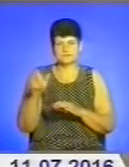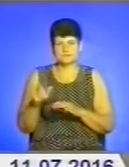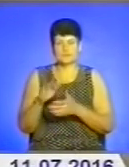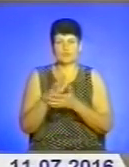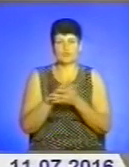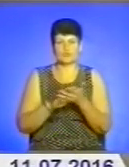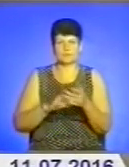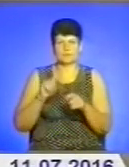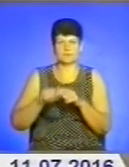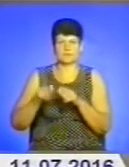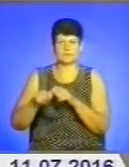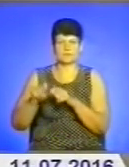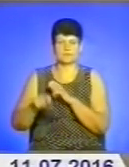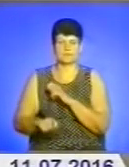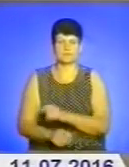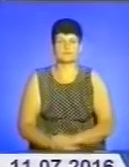Триває слідство.